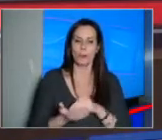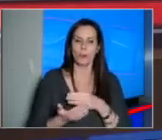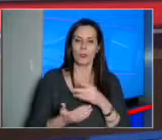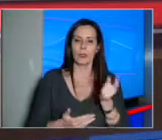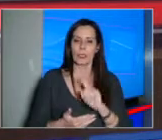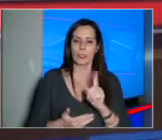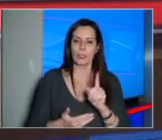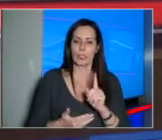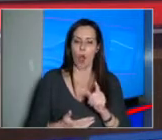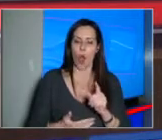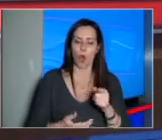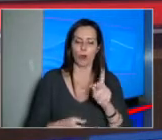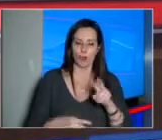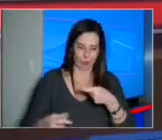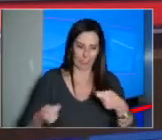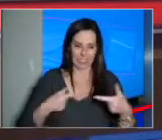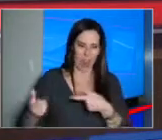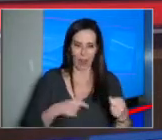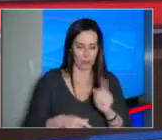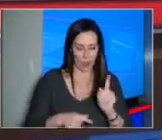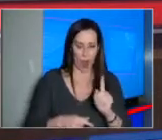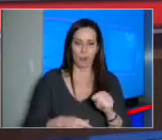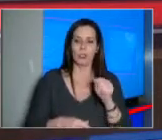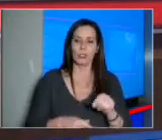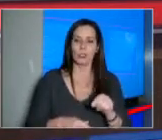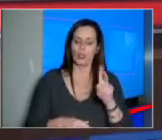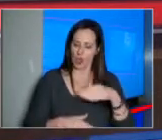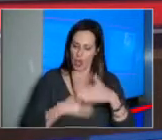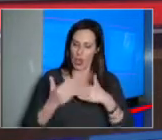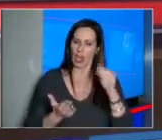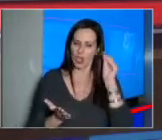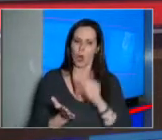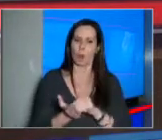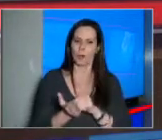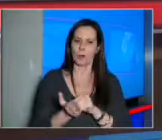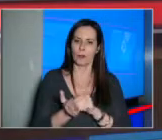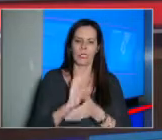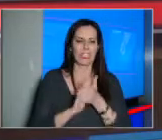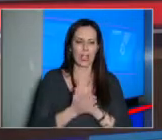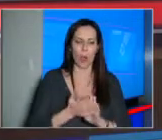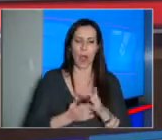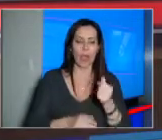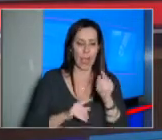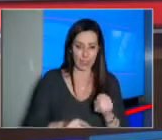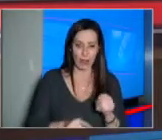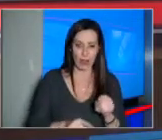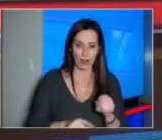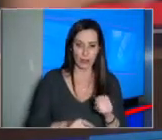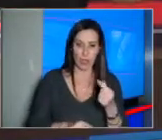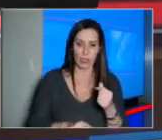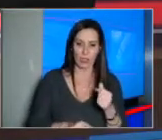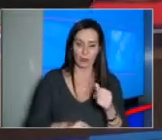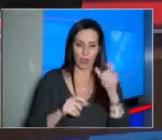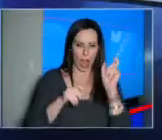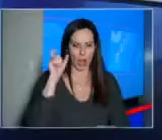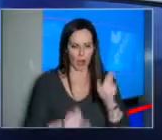זה לא אג"ח שכיר, כמו שאנחנו מורגלים בו, אלא יש הליך רישומי ותו לא. והכסף הזה הוא כסף של